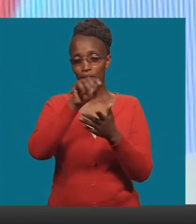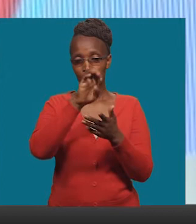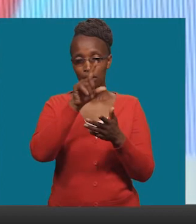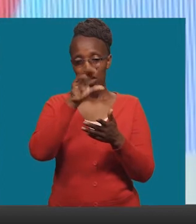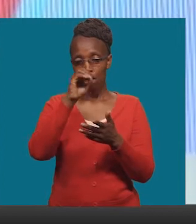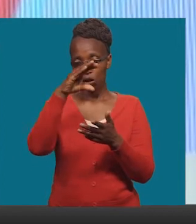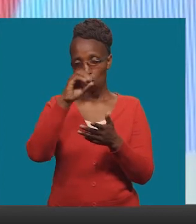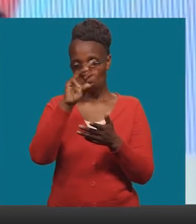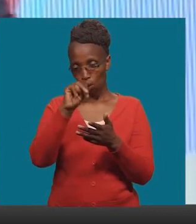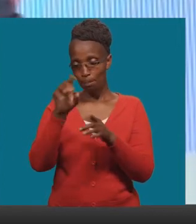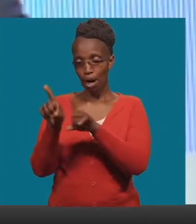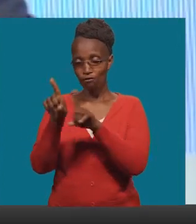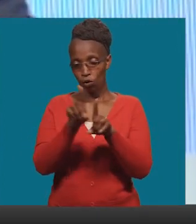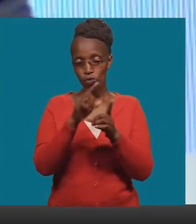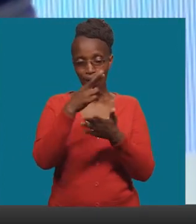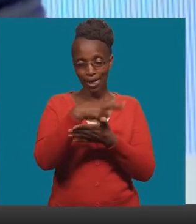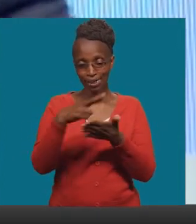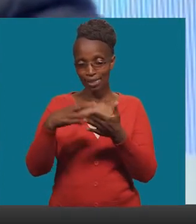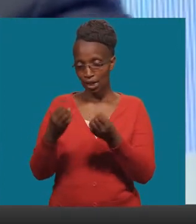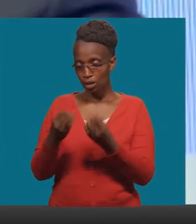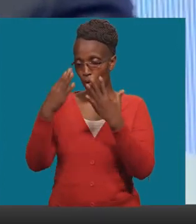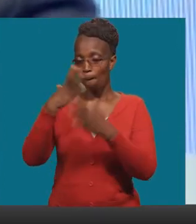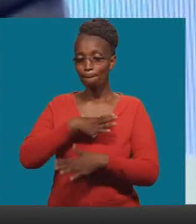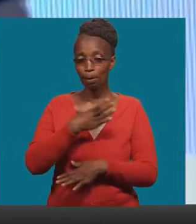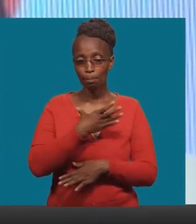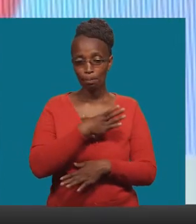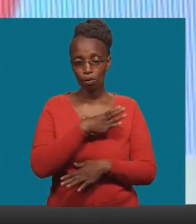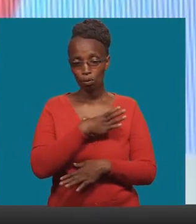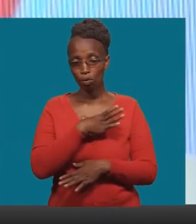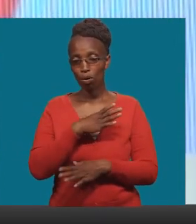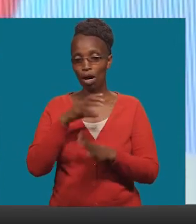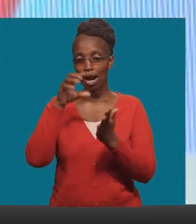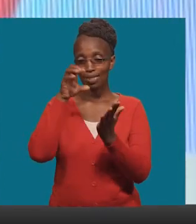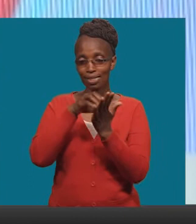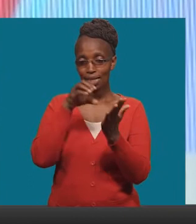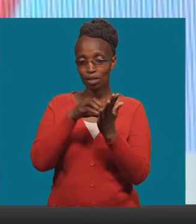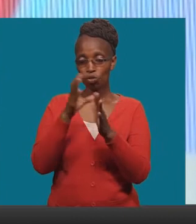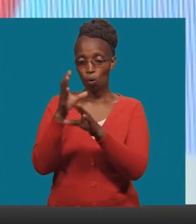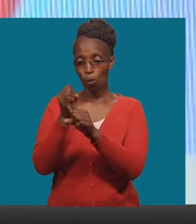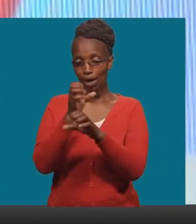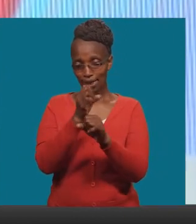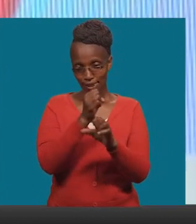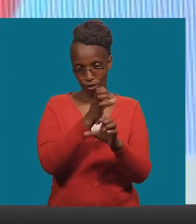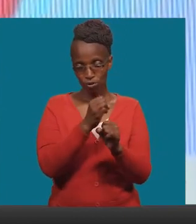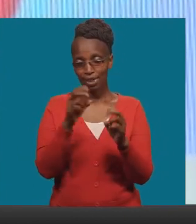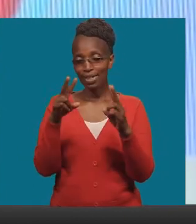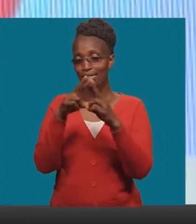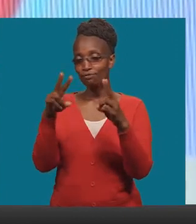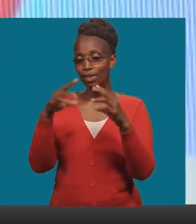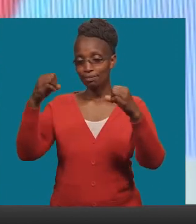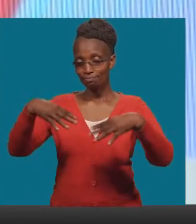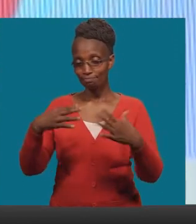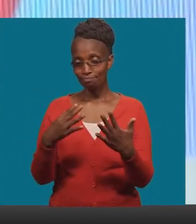Safaricom, a telco, has registered more people than KRA, a powerful state